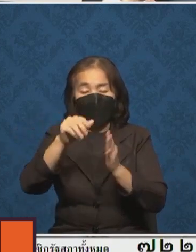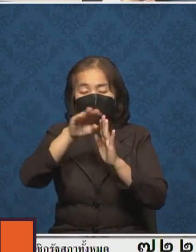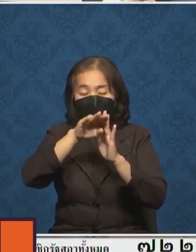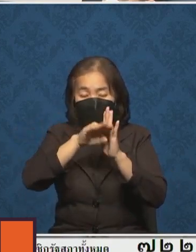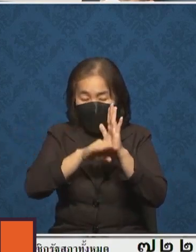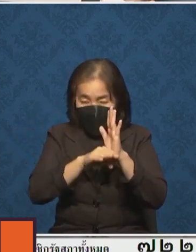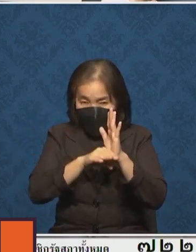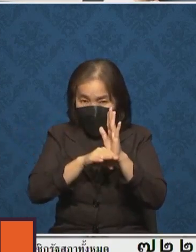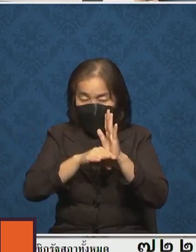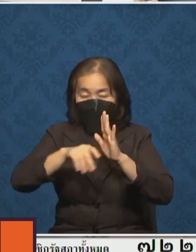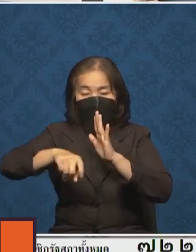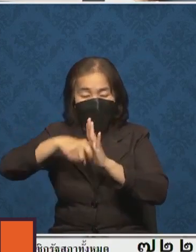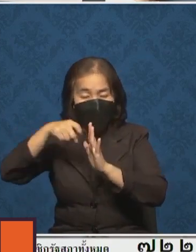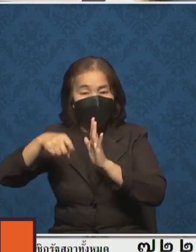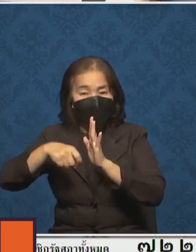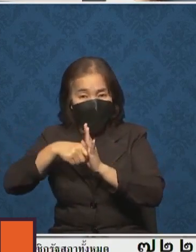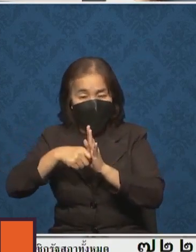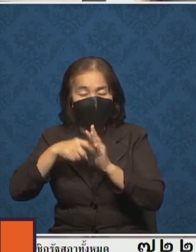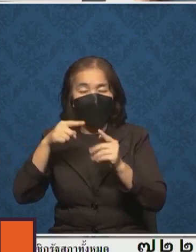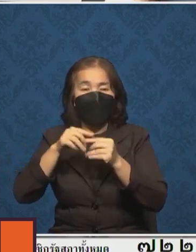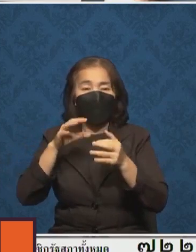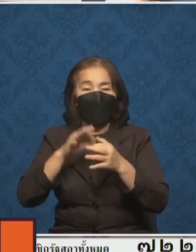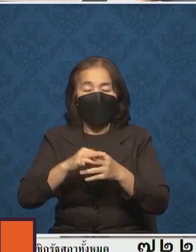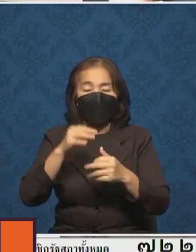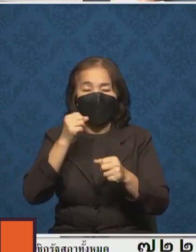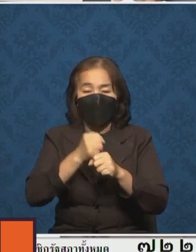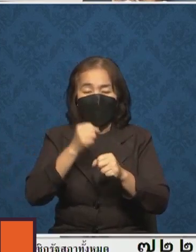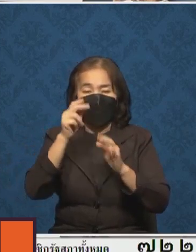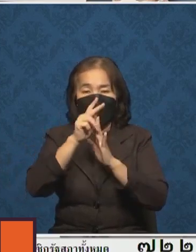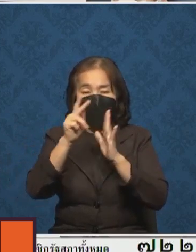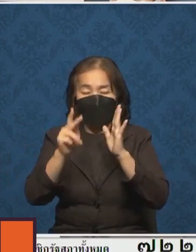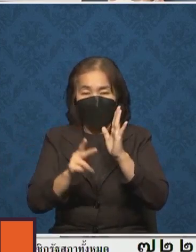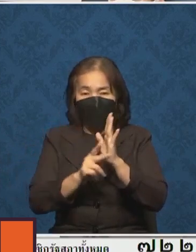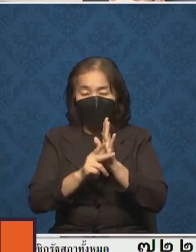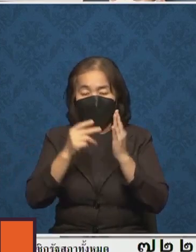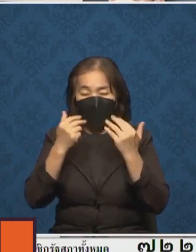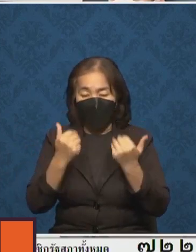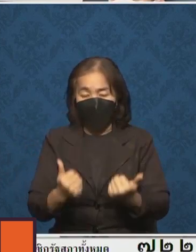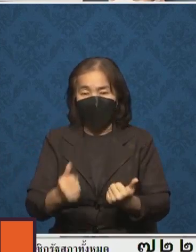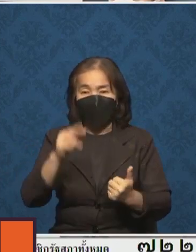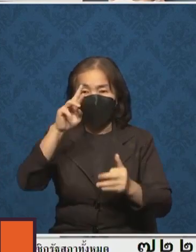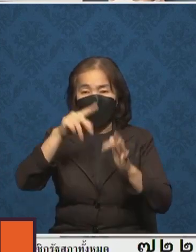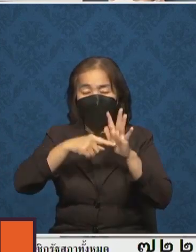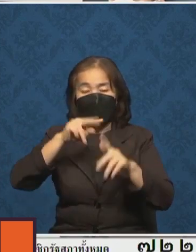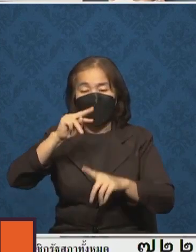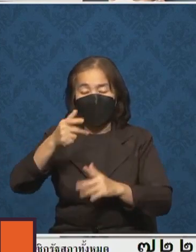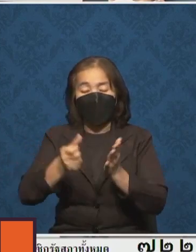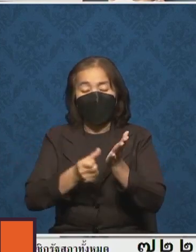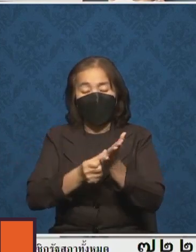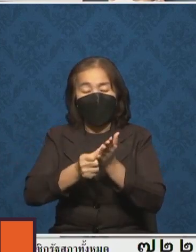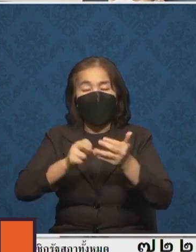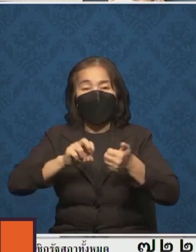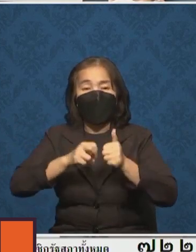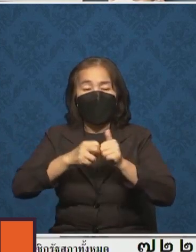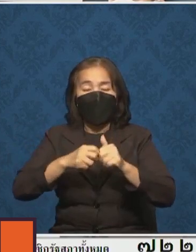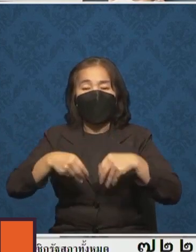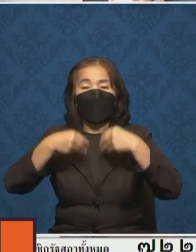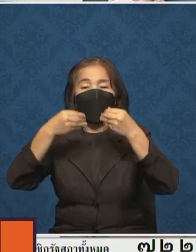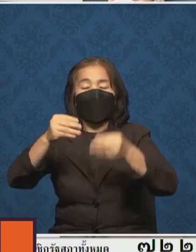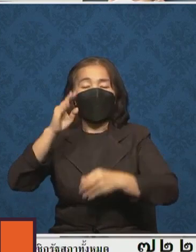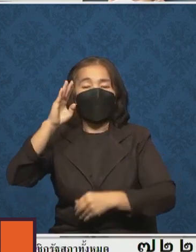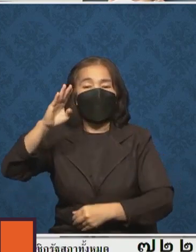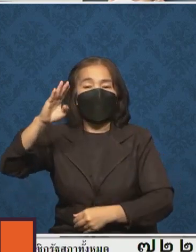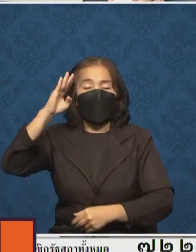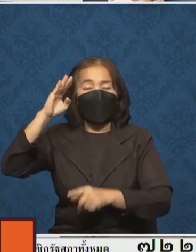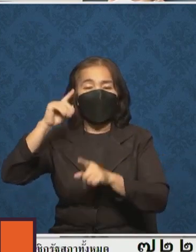งเมื่อสักครู่นี้ว่าหลักการของร่างพระราชบัญญัติฉบับนี้มีไว้เพื่อการแก้ไขปัญหา over criminalization หรือการ